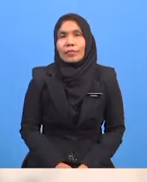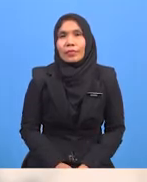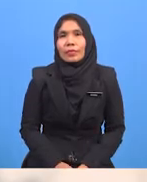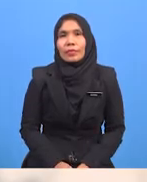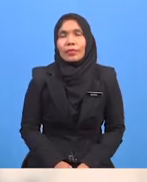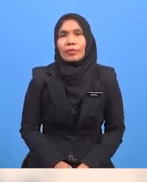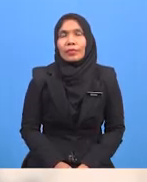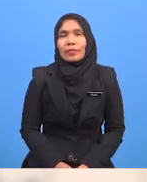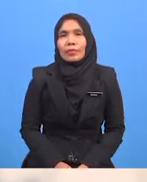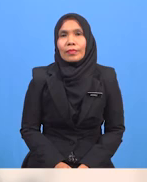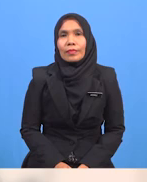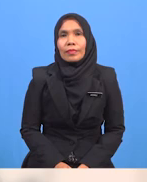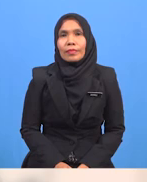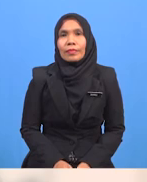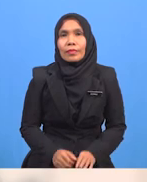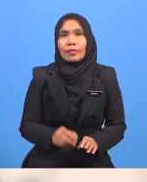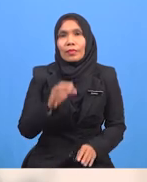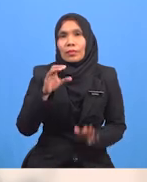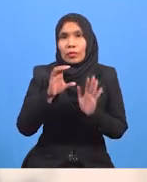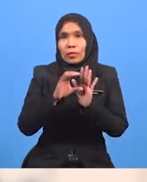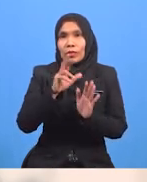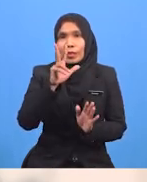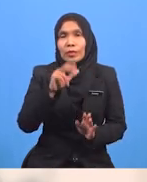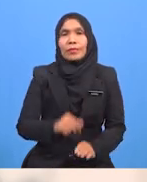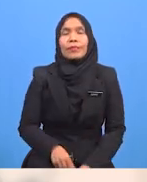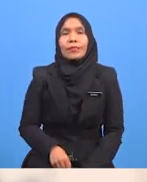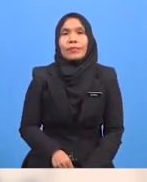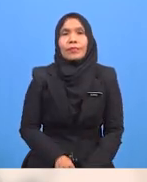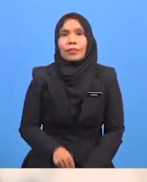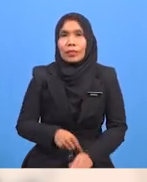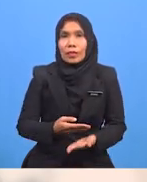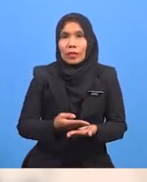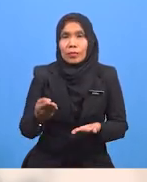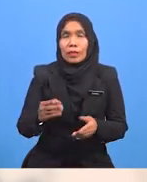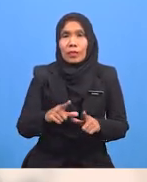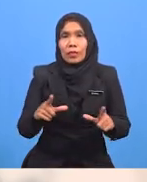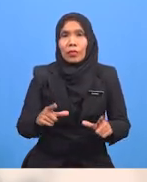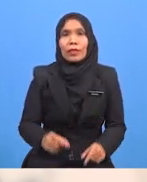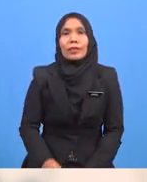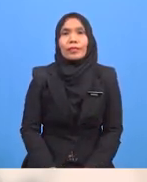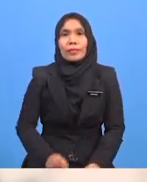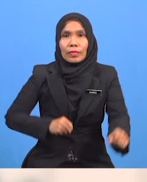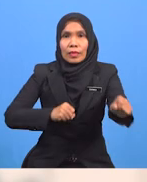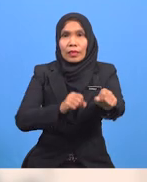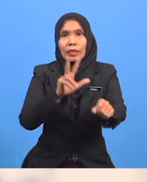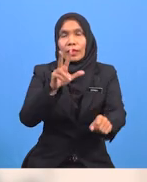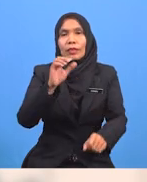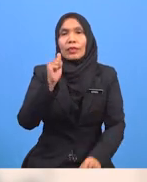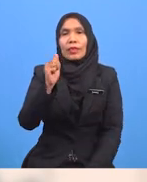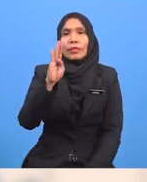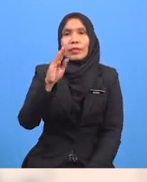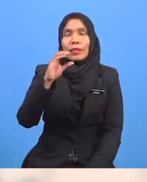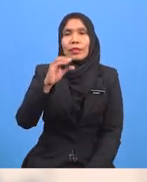contoh ketiga diberi luas segitiga EBC ialah 68